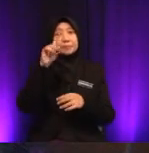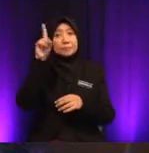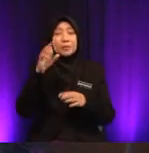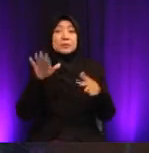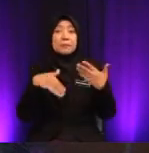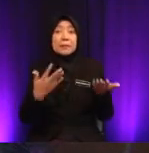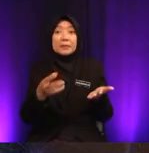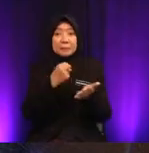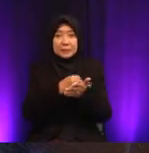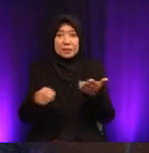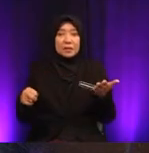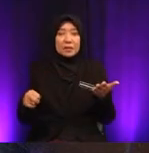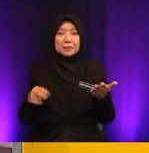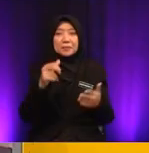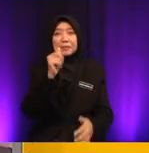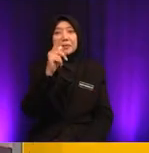Alhamdulillah